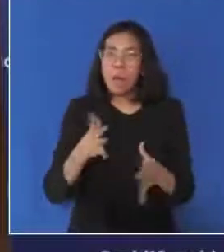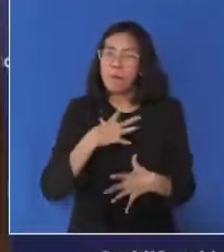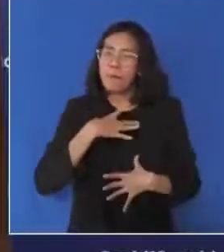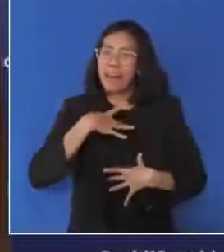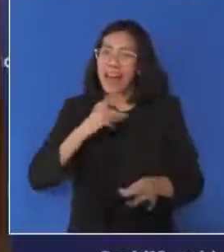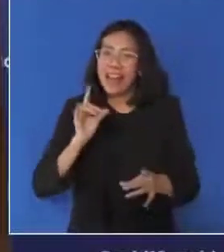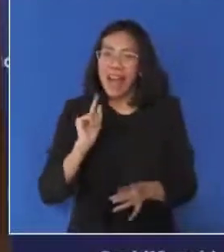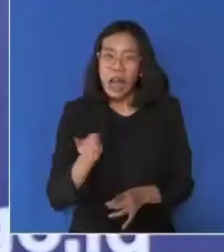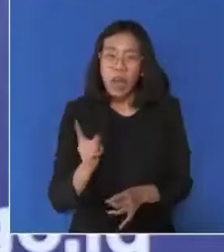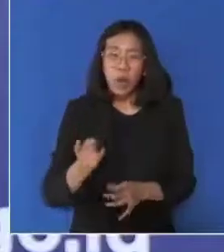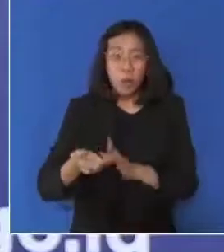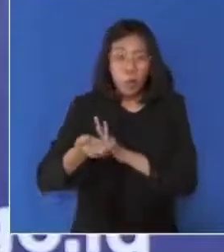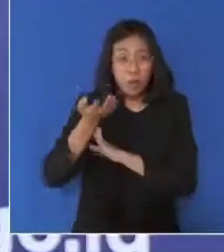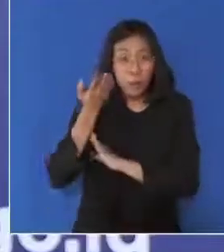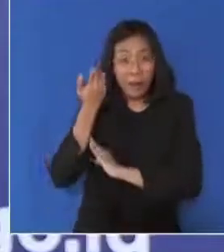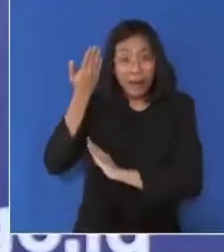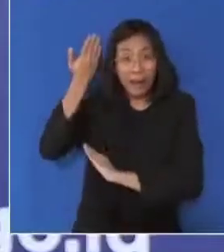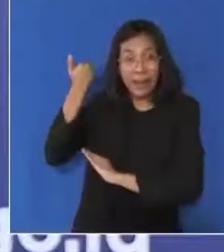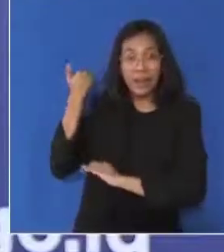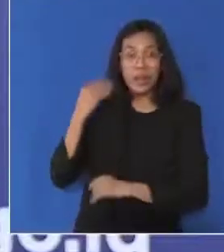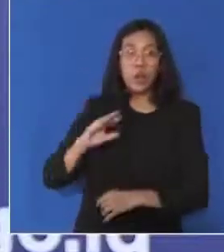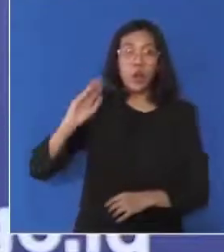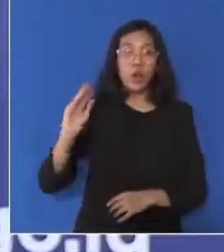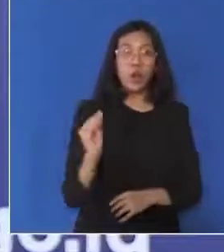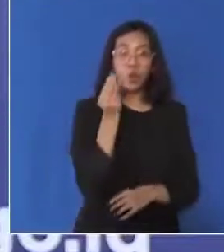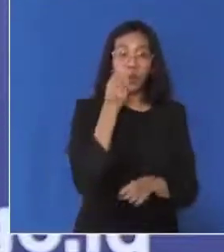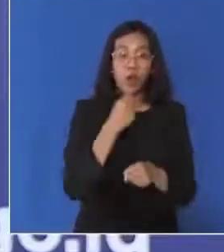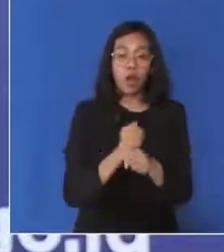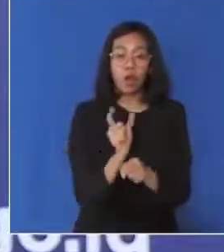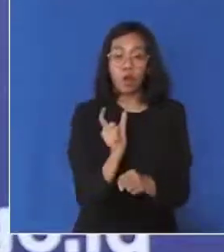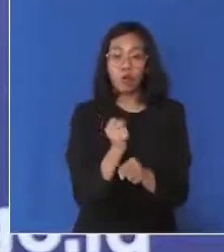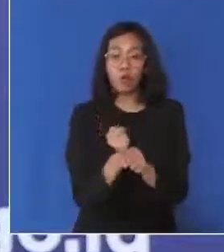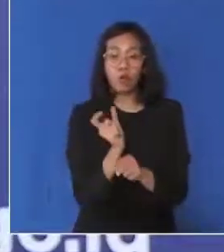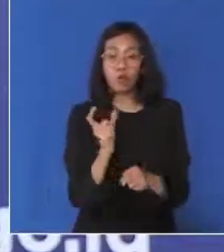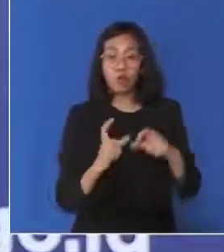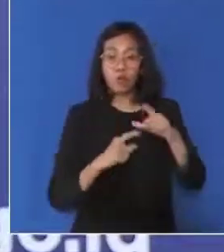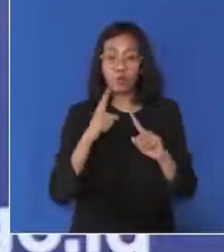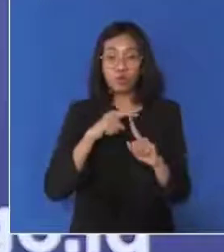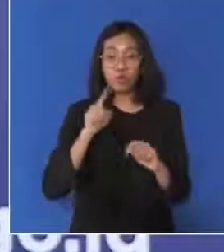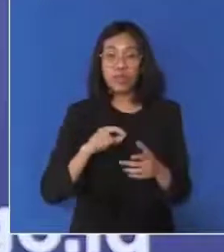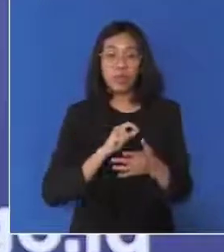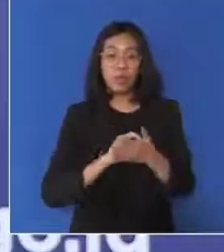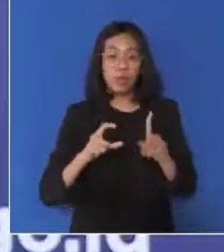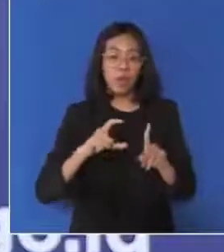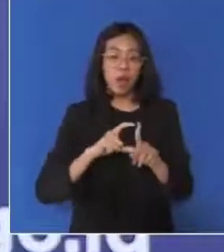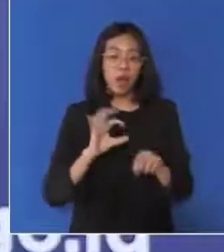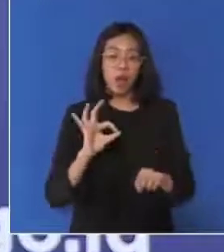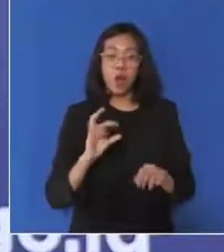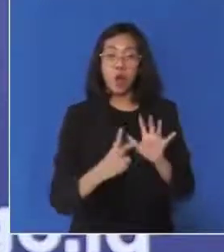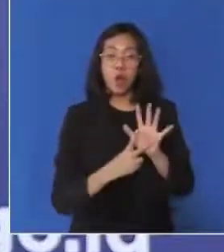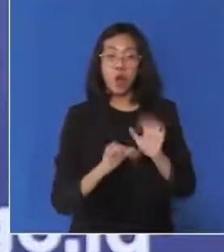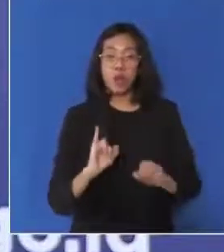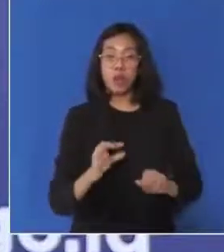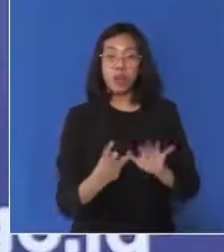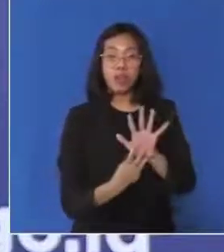beberapa hari yang lalu tuh Ketua gugus Tugas Pak Doni mordano menekankan pelibatan